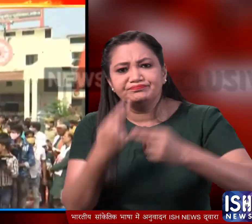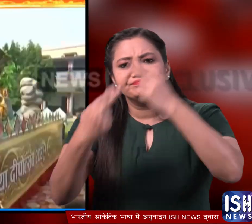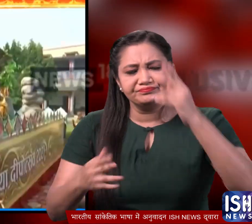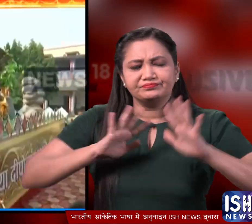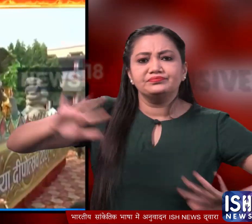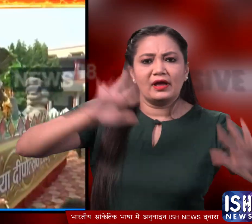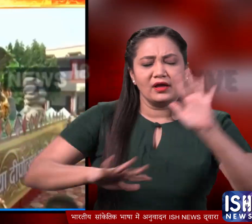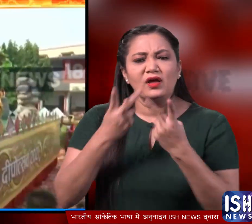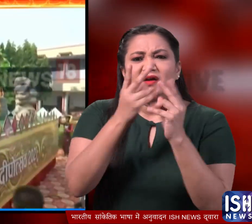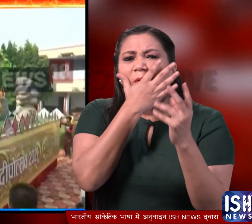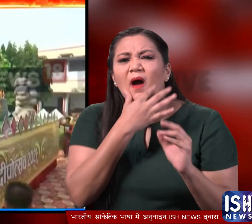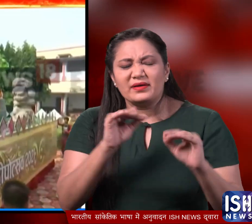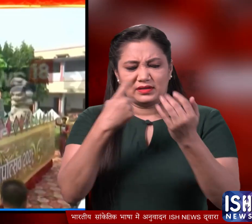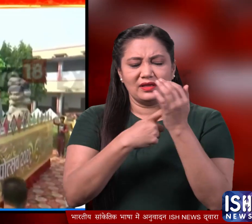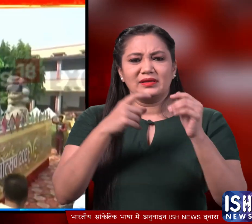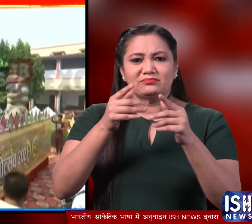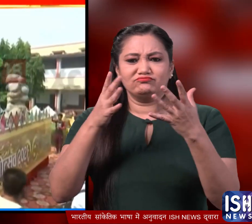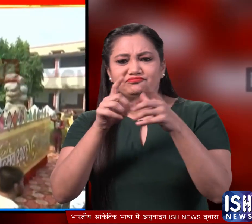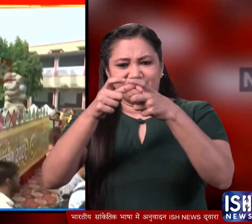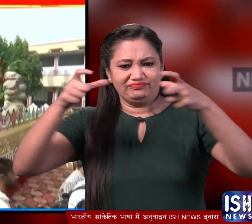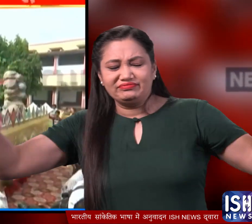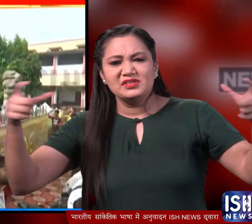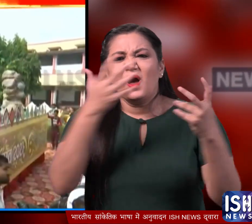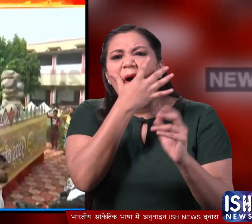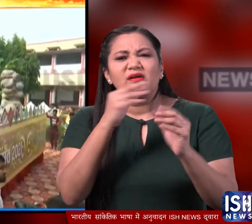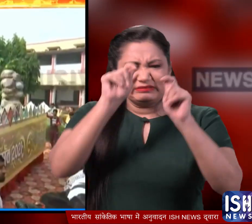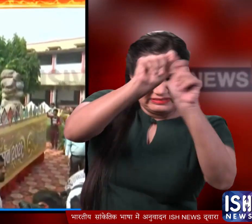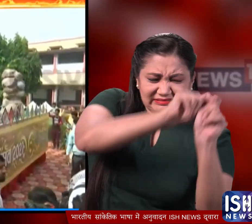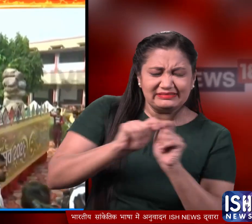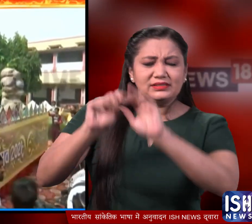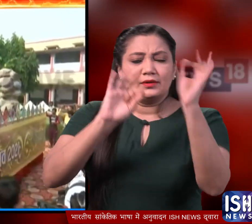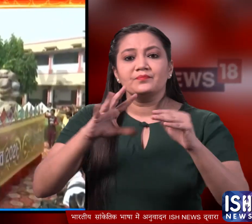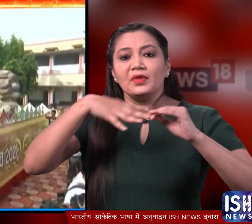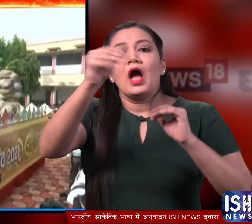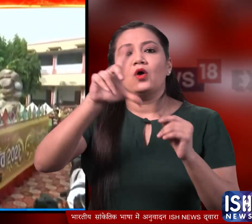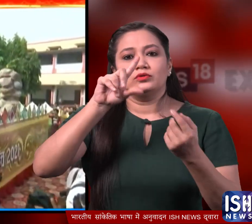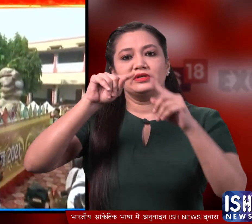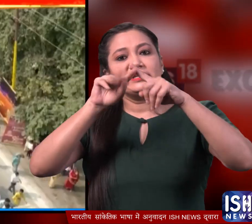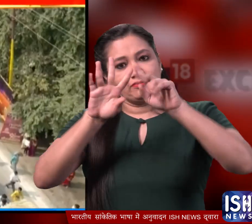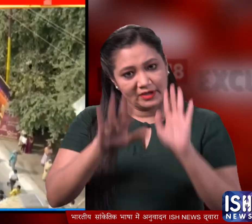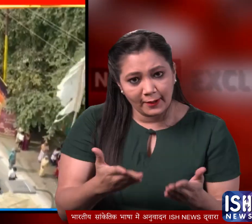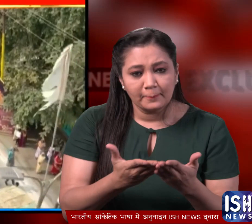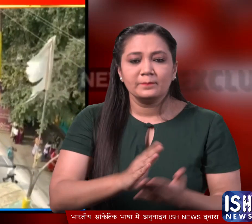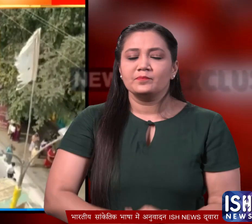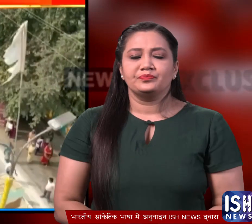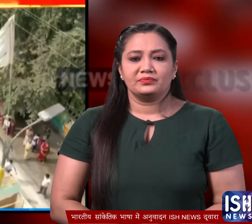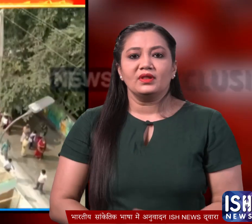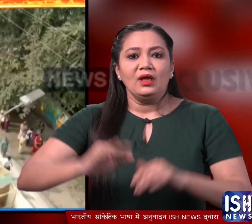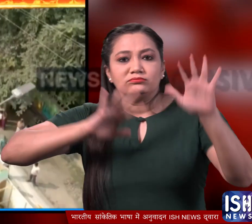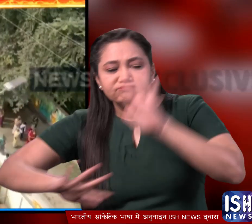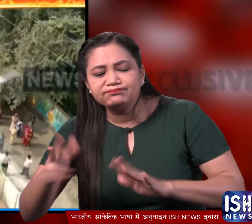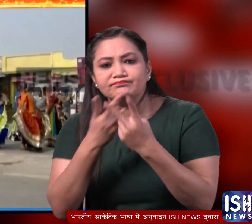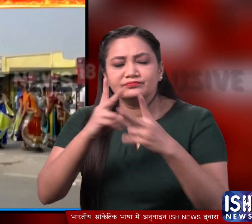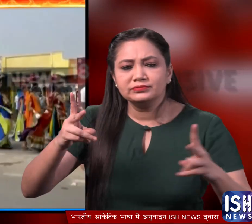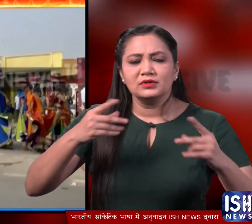دکھایا گیا بھوی طریقے سے سجے رتھ پر کلاکار بیٹھے رہے اور اس کے باہر LED سکرین بھی لگی رہی اس کے علاوہ کچھ لوگ